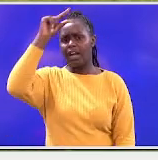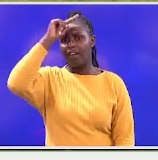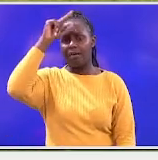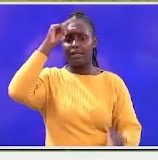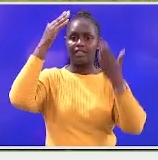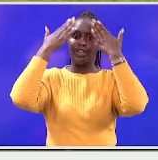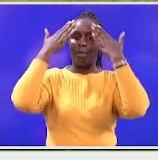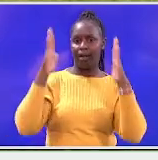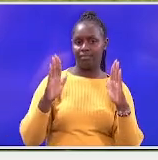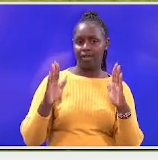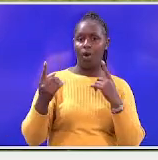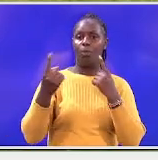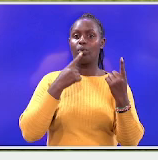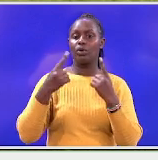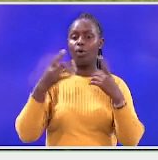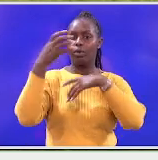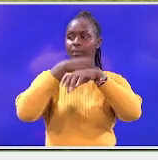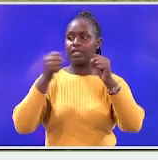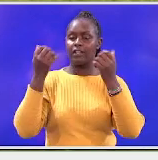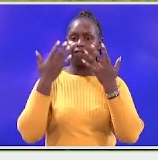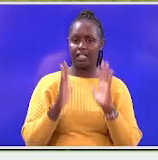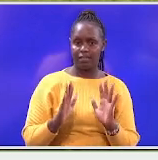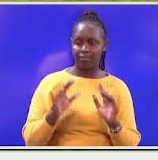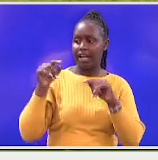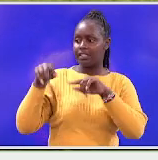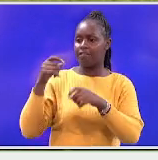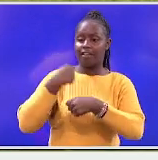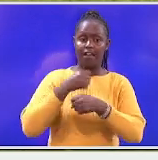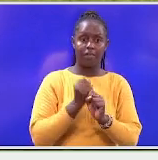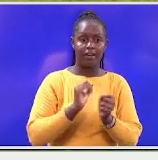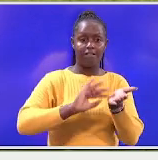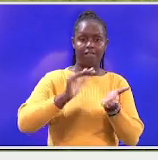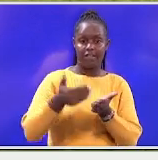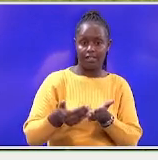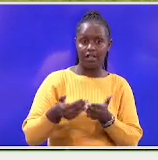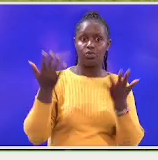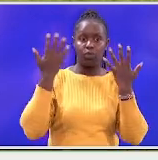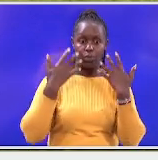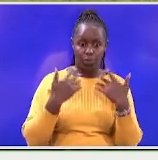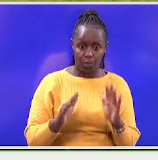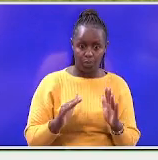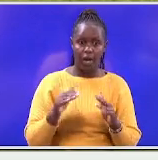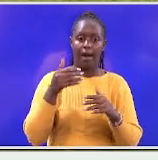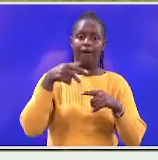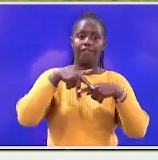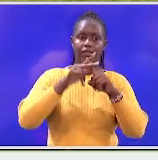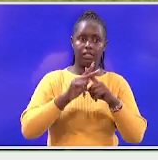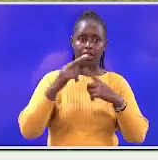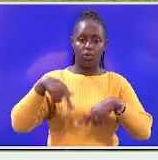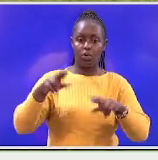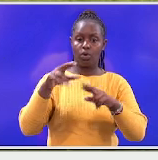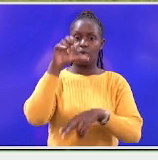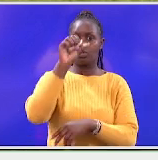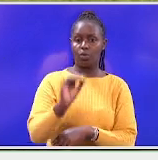and we talked with the president and he has set aside some funds to complete this road. So I am